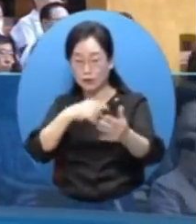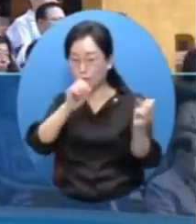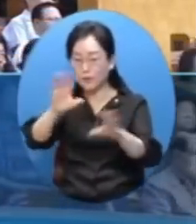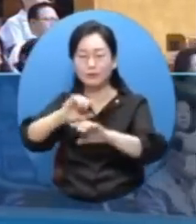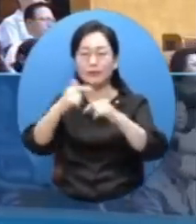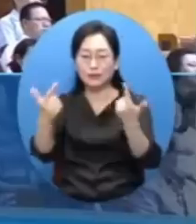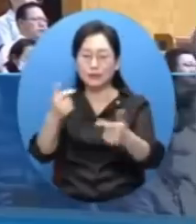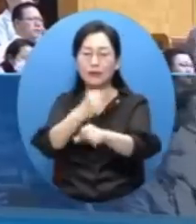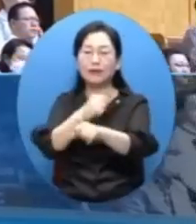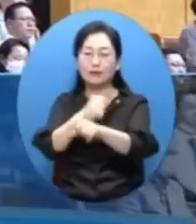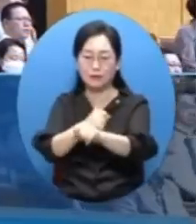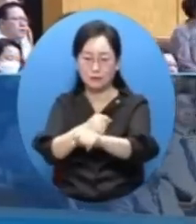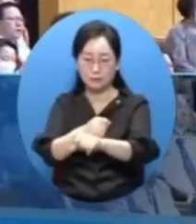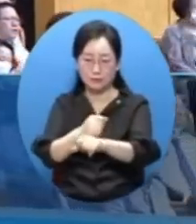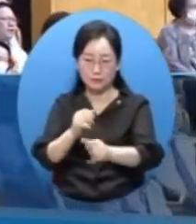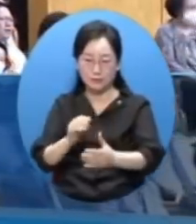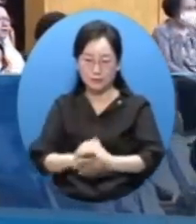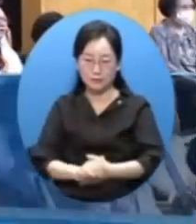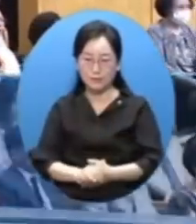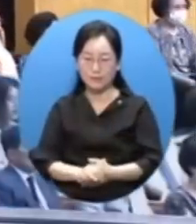버리지 아니하였다 하였노라.